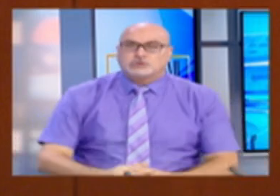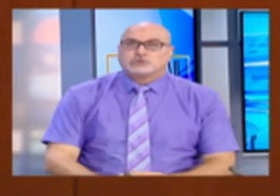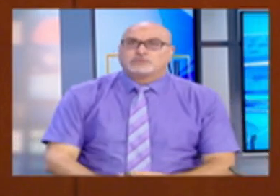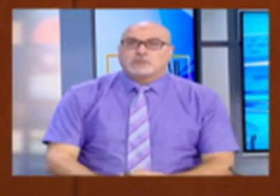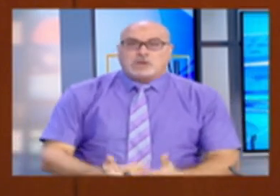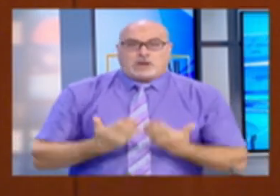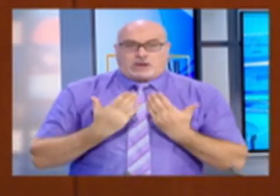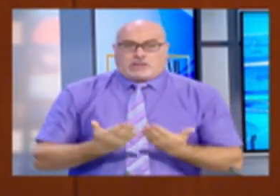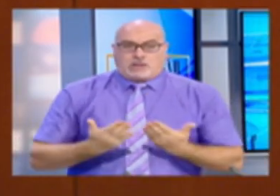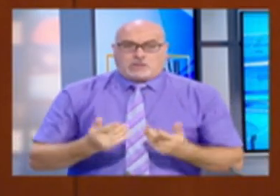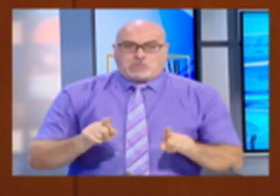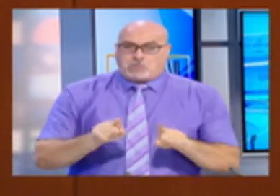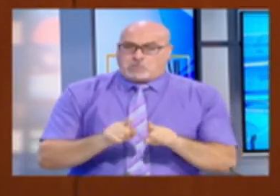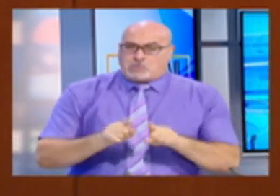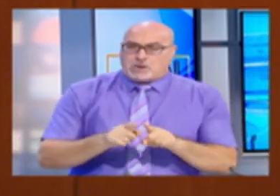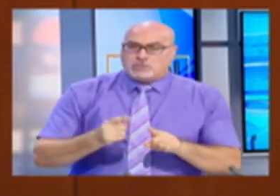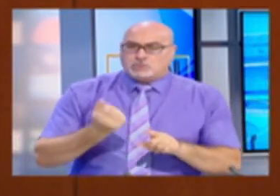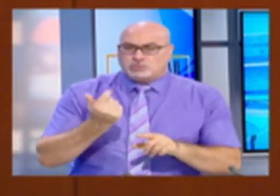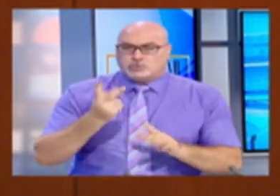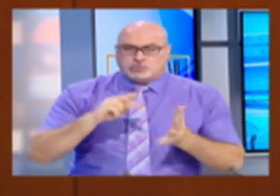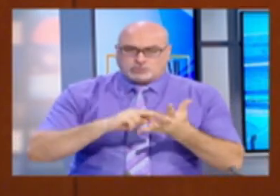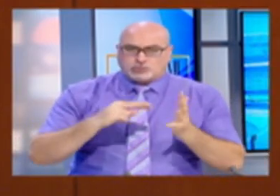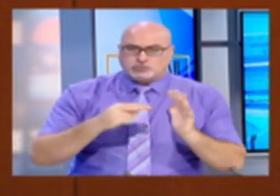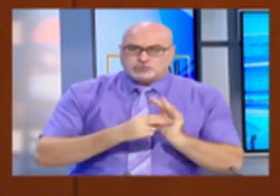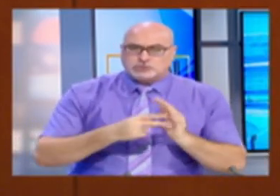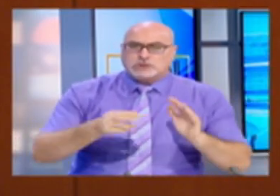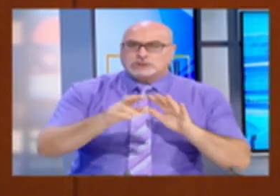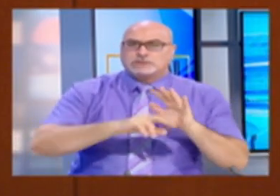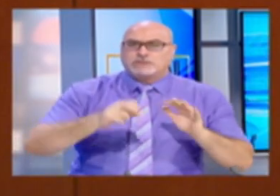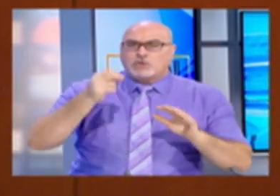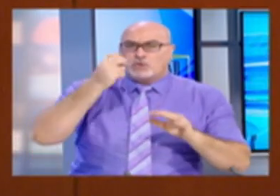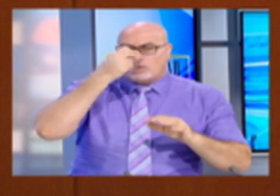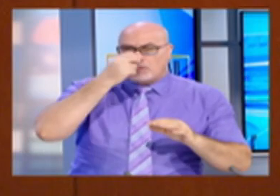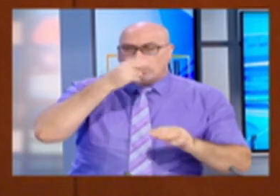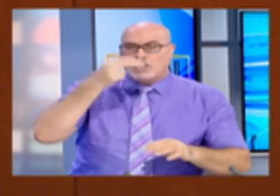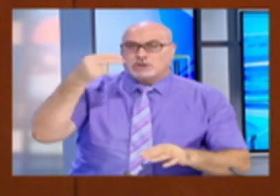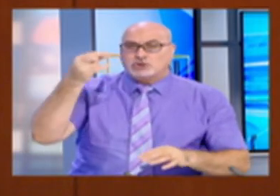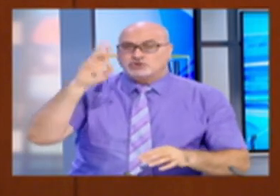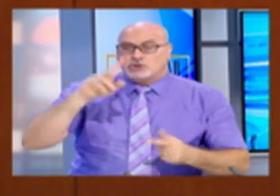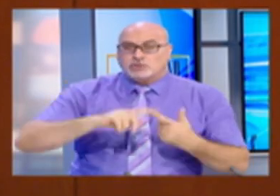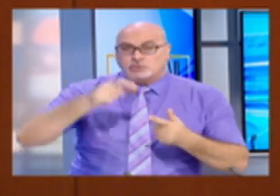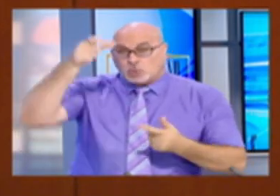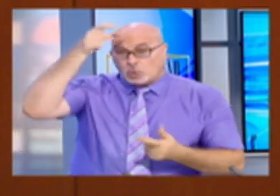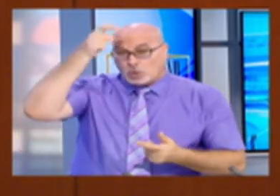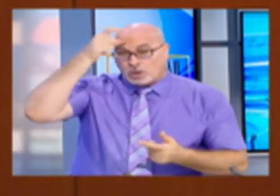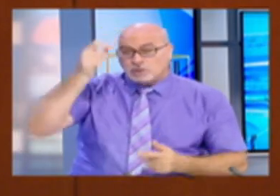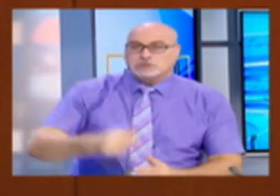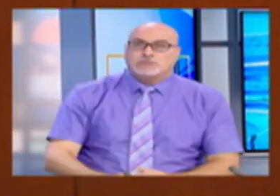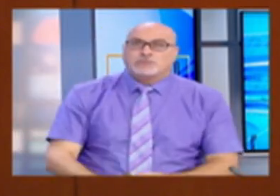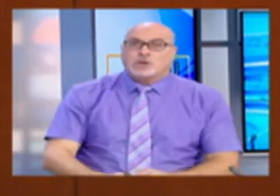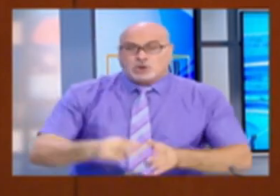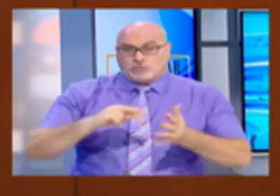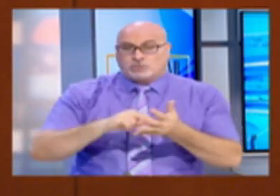حاليا بتسيير عدد من المشاريع في كل من النيجر وتونس، ومن بين أهم المشاريع الكبرى التي